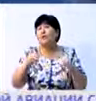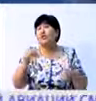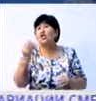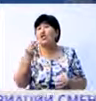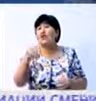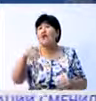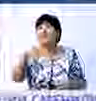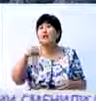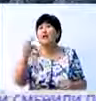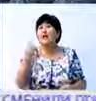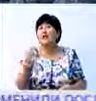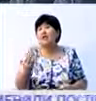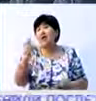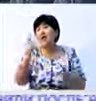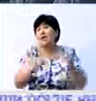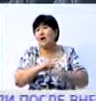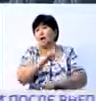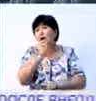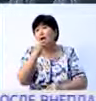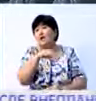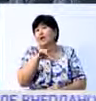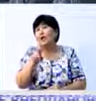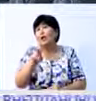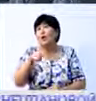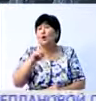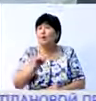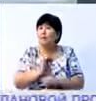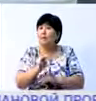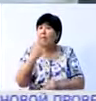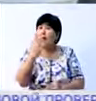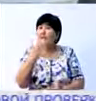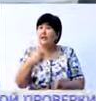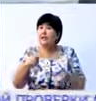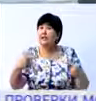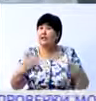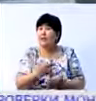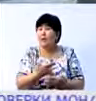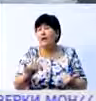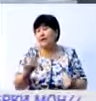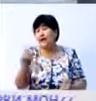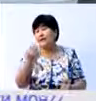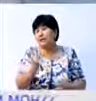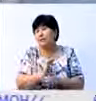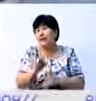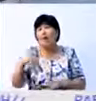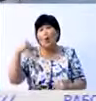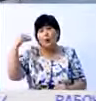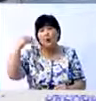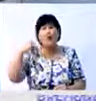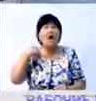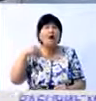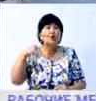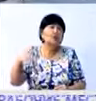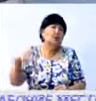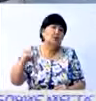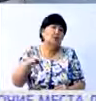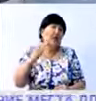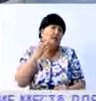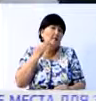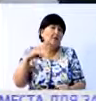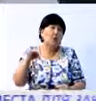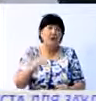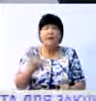Щилийский интопонажный цемент, завод мощностью 1 миллион тонн. Он производит 5 видов продукции. На сегодня цемент поставляется в Туркестанскую, Актюбинскую и Алматинские